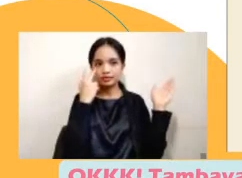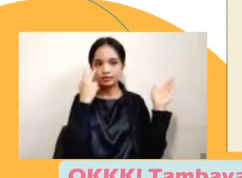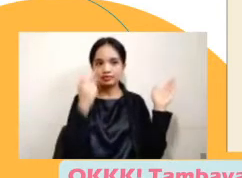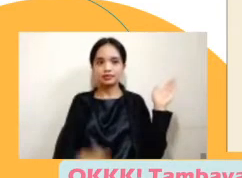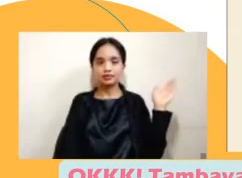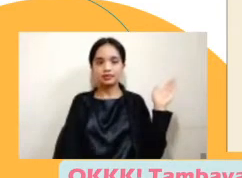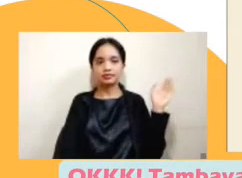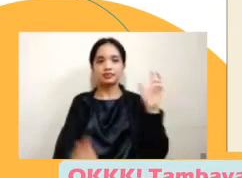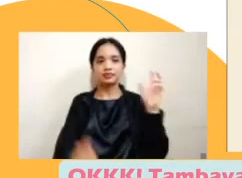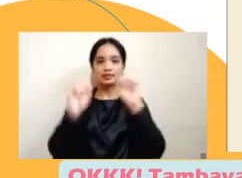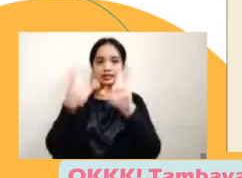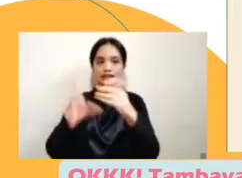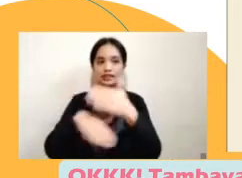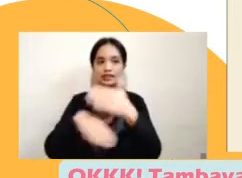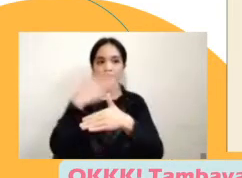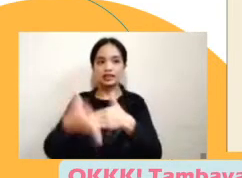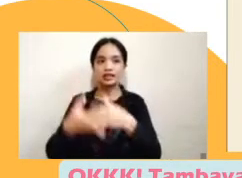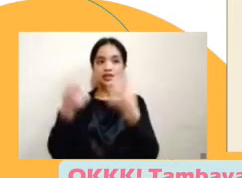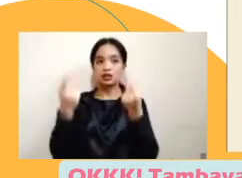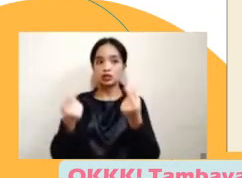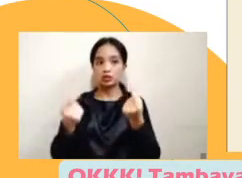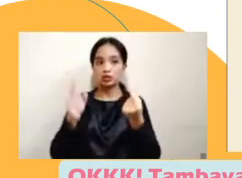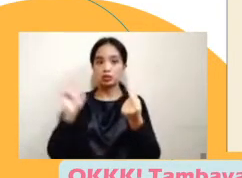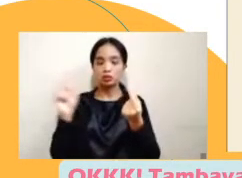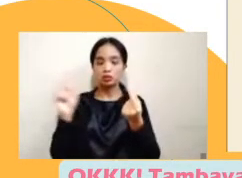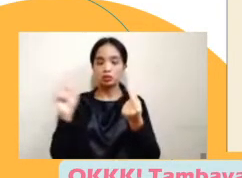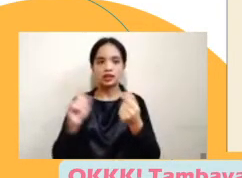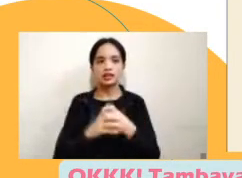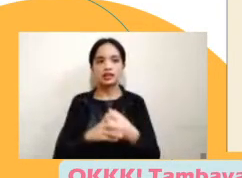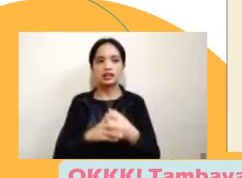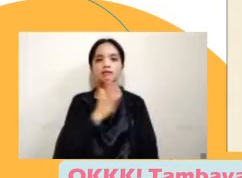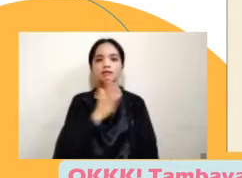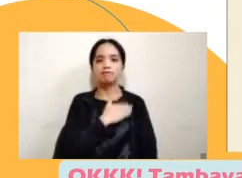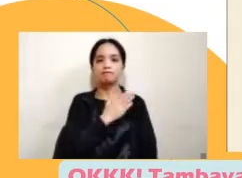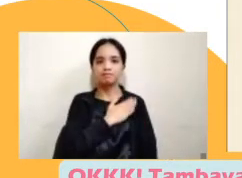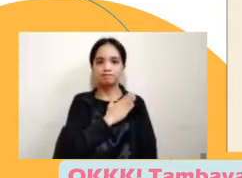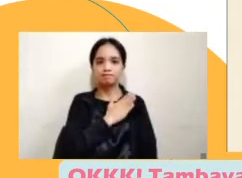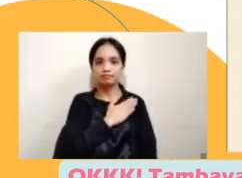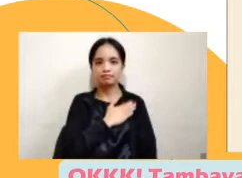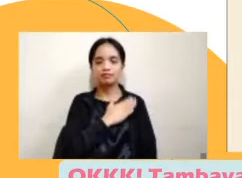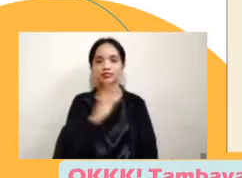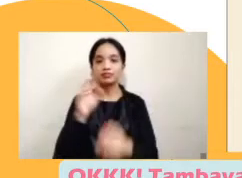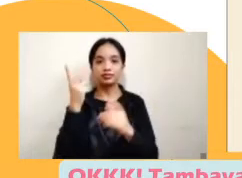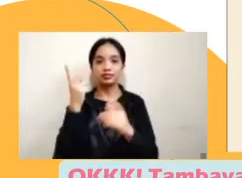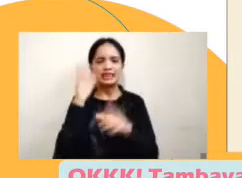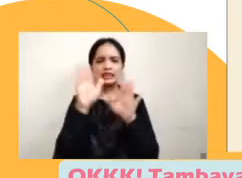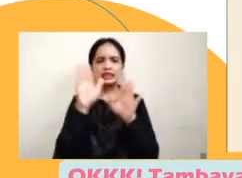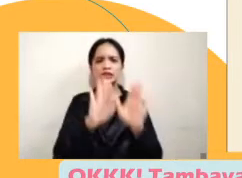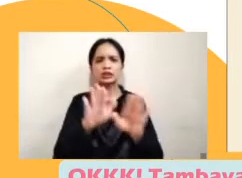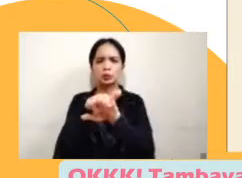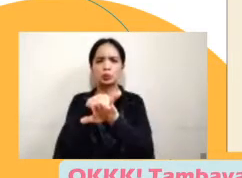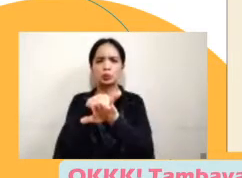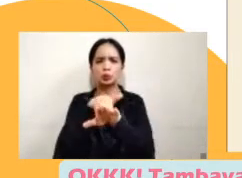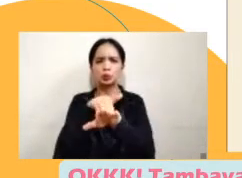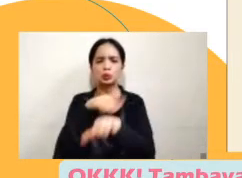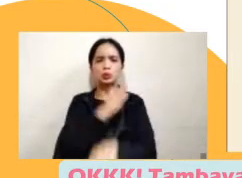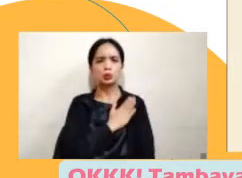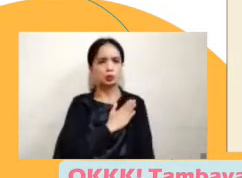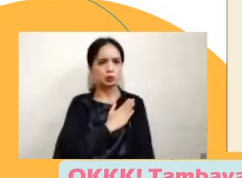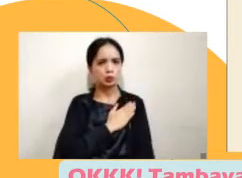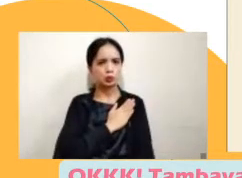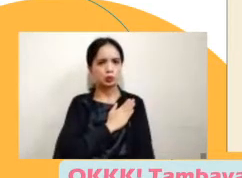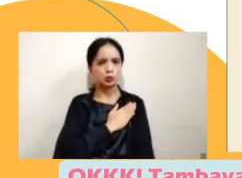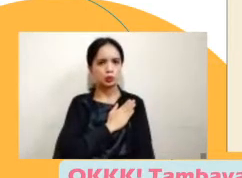Okay, ngayon naman, gagawin natin, tatapik-tapikin natin siya ng dahan-dahan, ng very soft, no? Kung paano